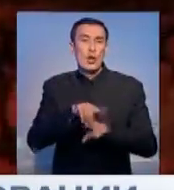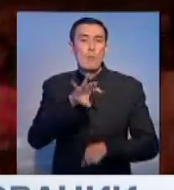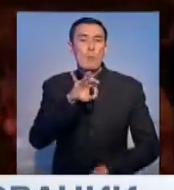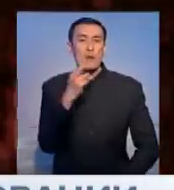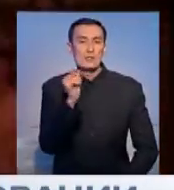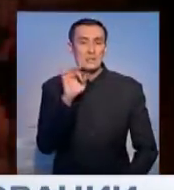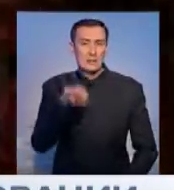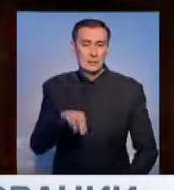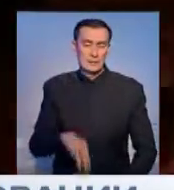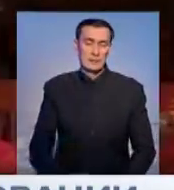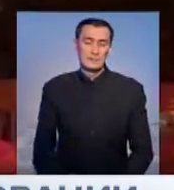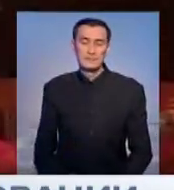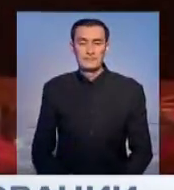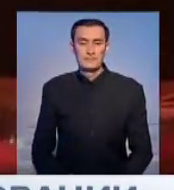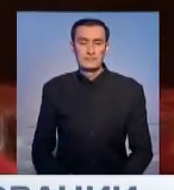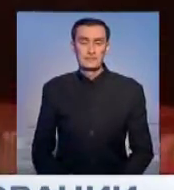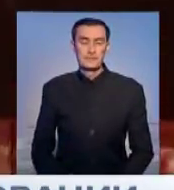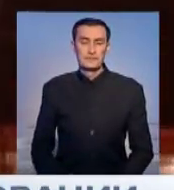Моцартом.